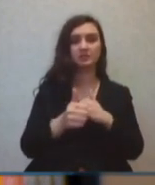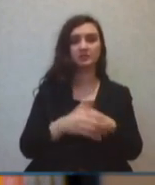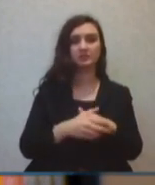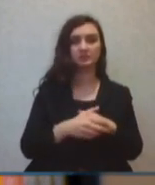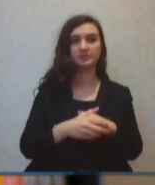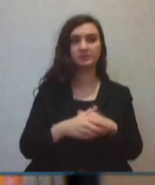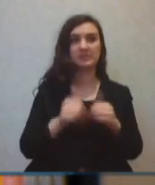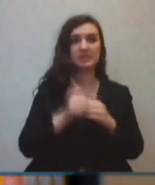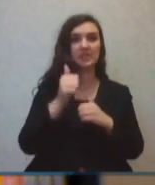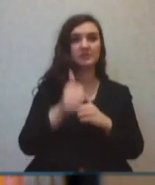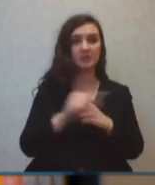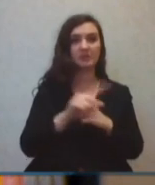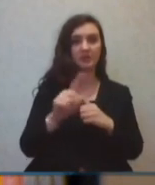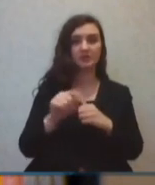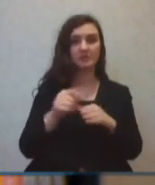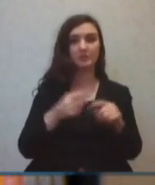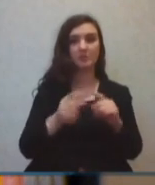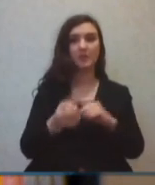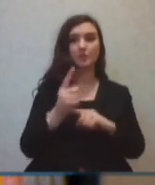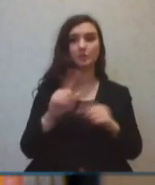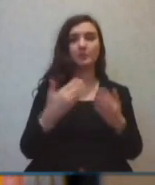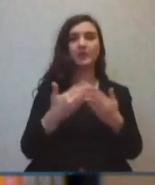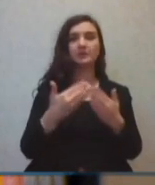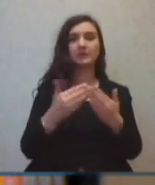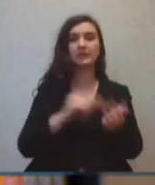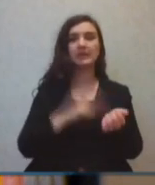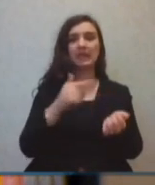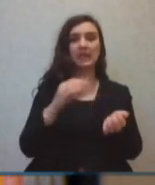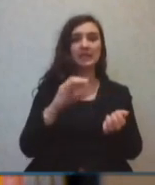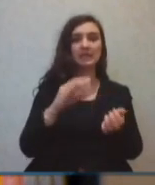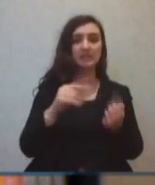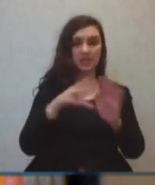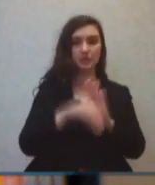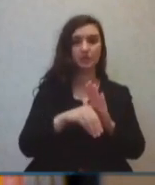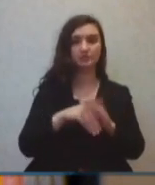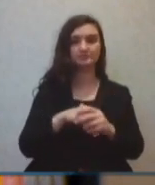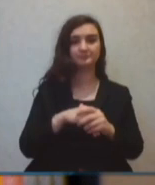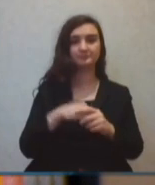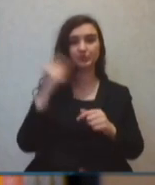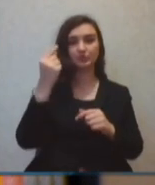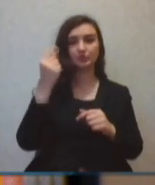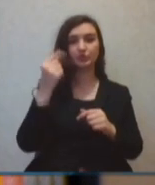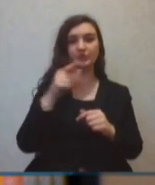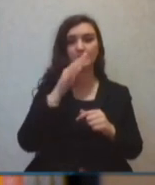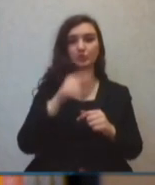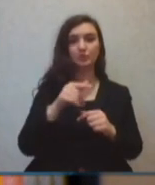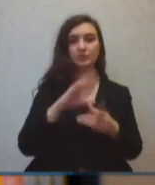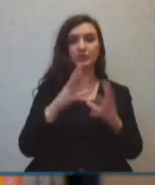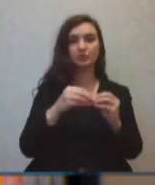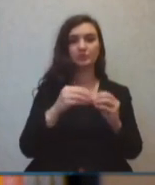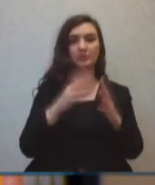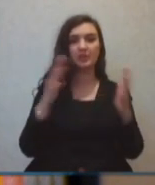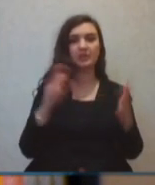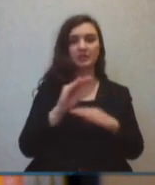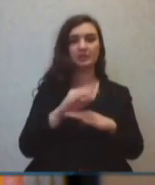წინასწარ გამპირობებულობა. აღმოჩნდა, რომ მაგალითად გენეტიკურ კონტექსტში შიზოფრენიის დროს საკმაოდ